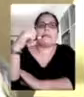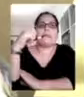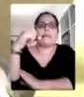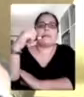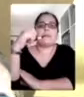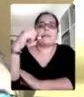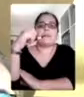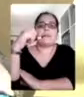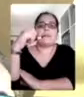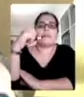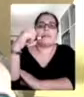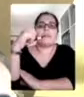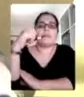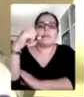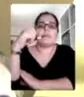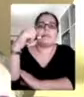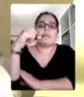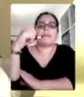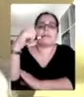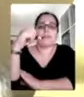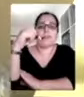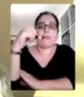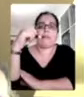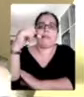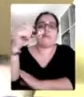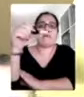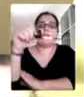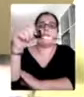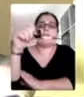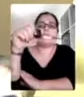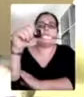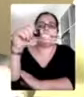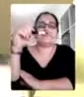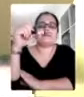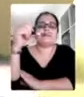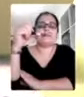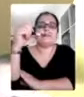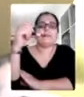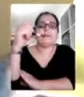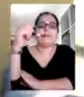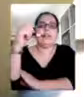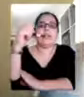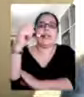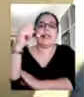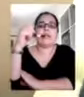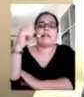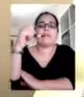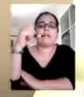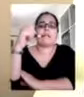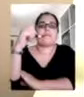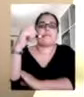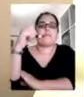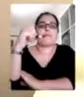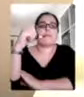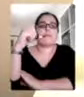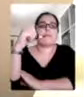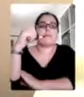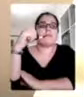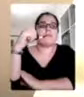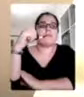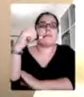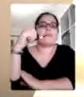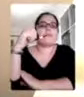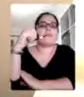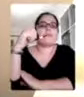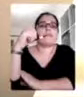hatıra olsun diye bir küçük pöl çakmak almıştım kendime ben. O çakmaktan Evet. şimdi kadar kullandığım çakmaklar içerisinde en çok beğendiğim